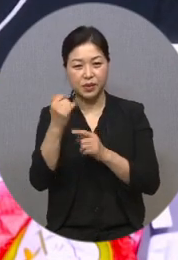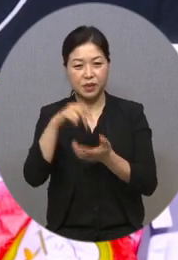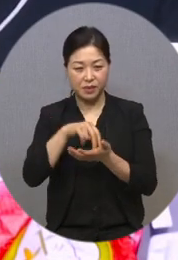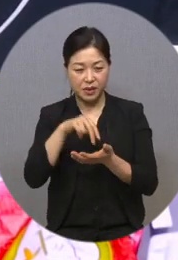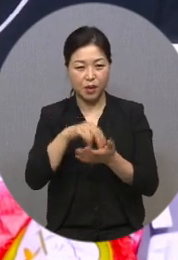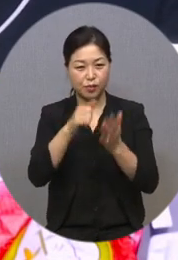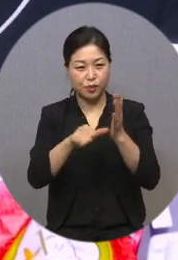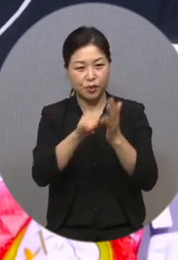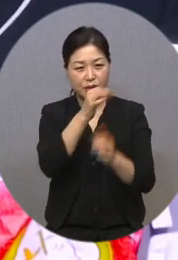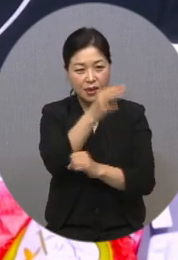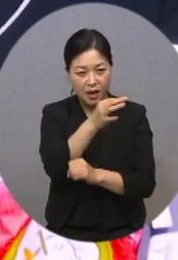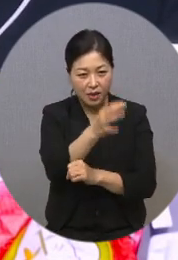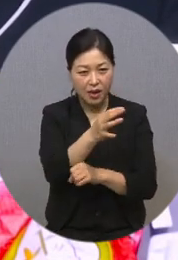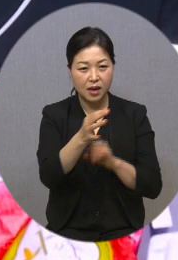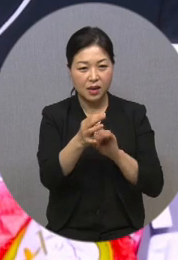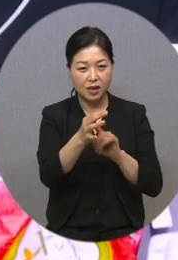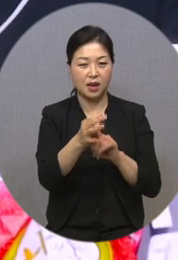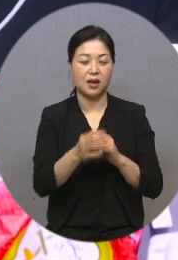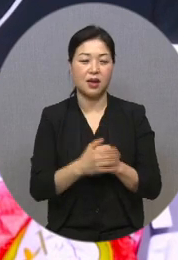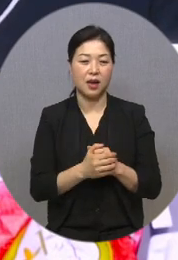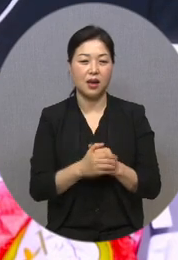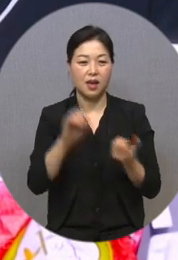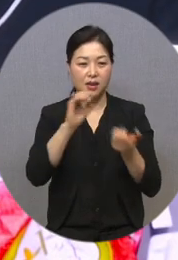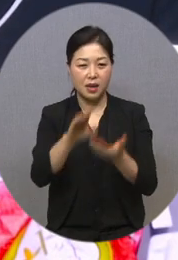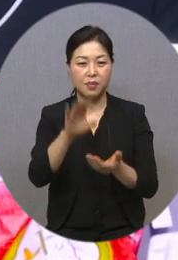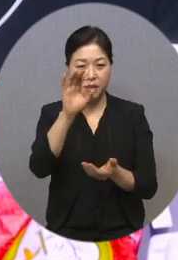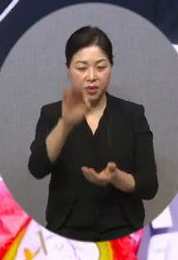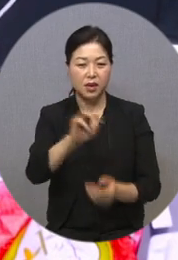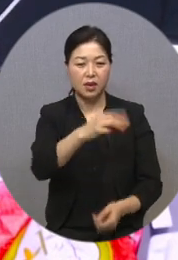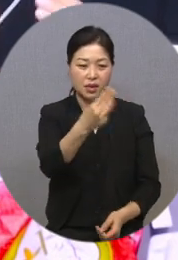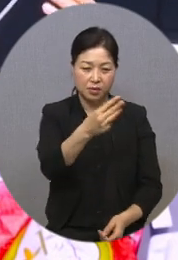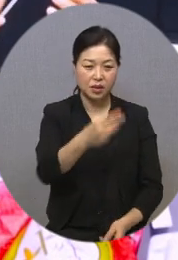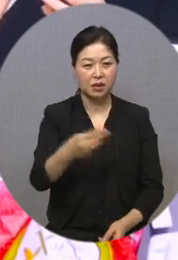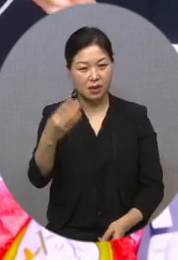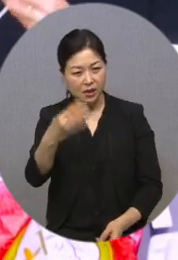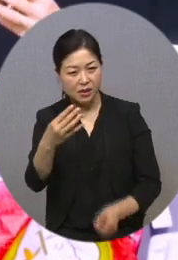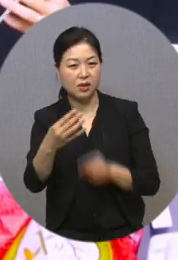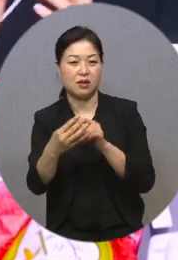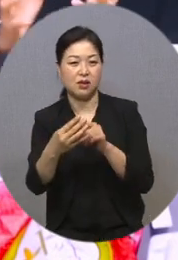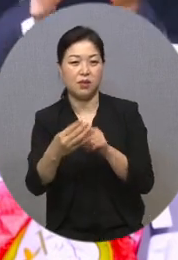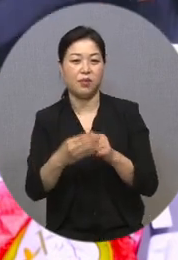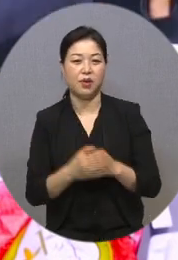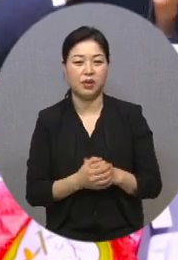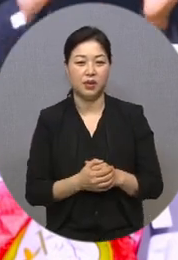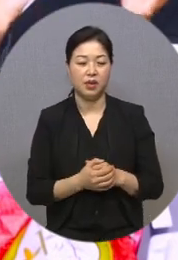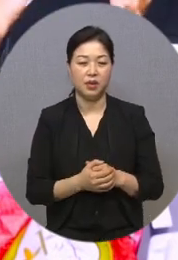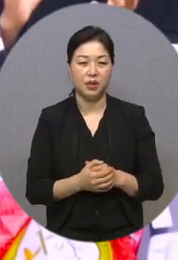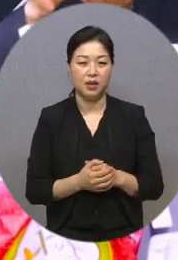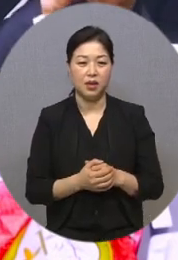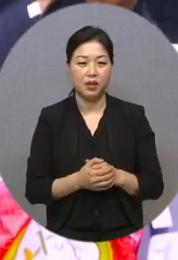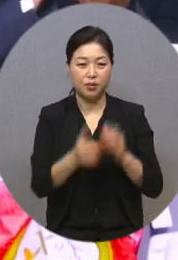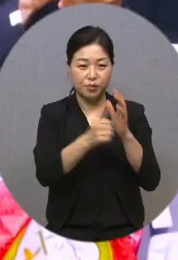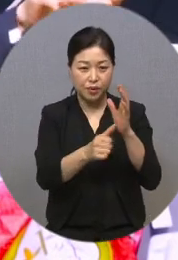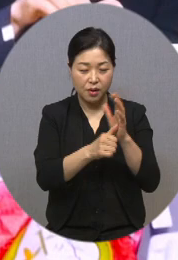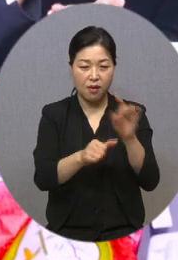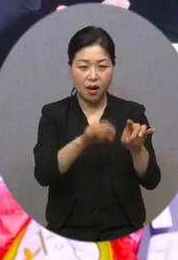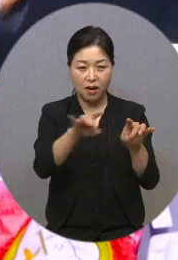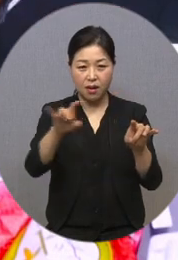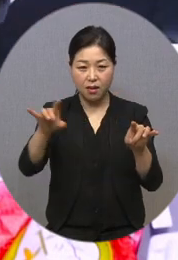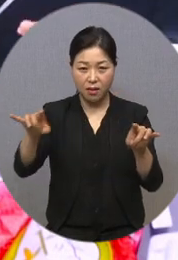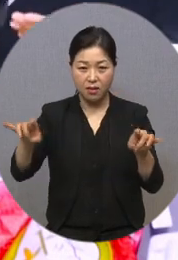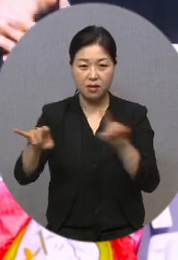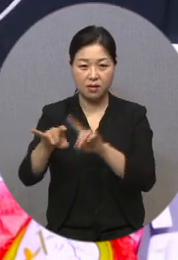막 물건 살러 가다가도 택배비 3,000원, 4,000원 이러면 그것도 어떤 데서는 품목마다 이